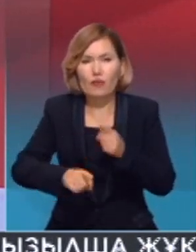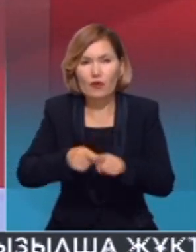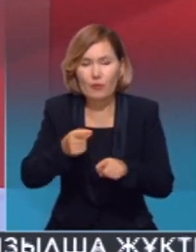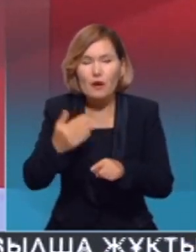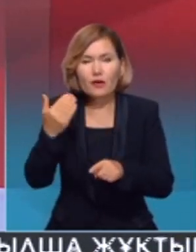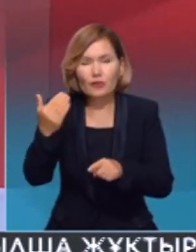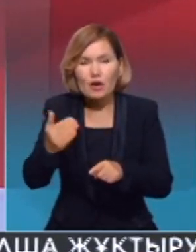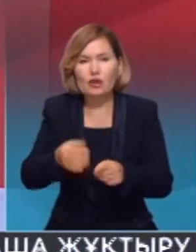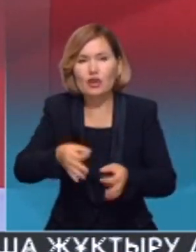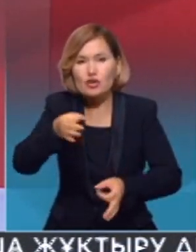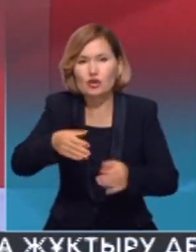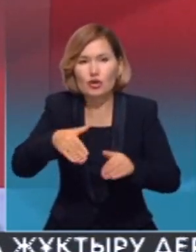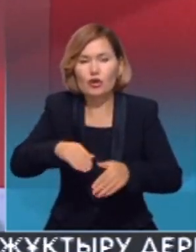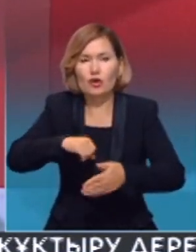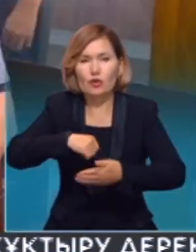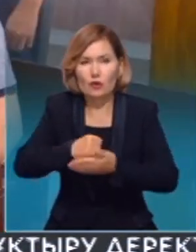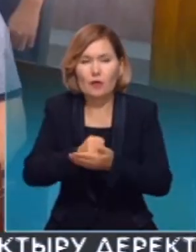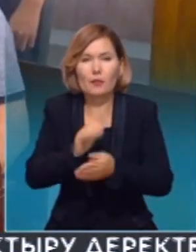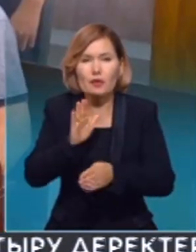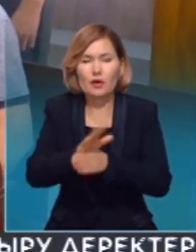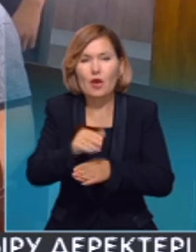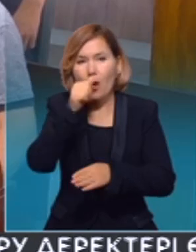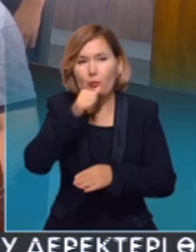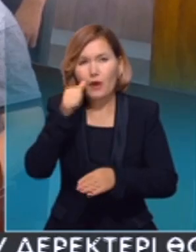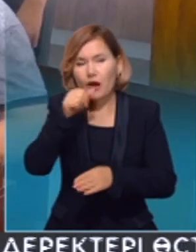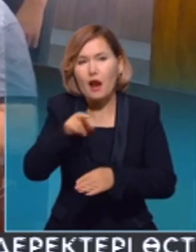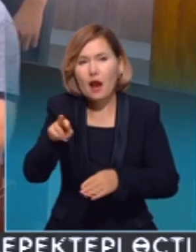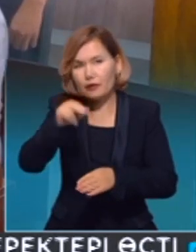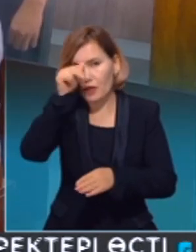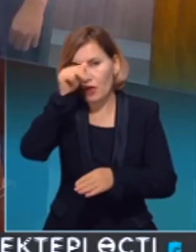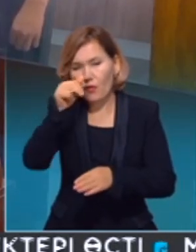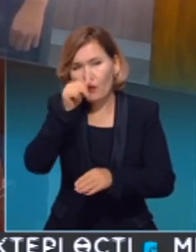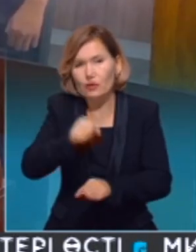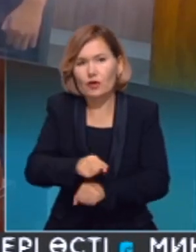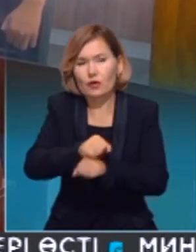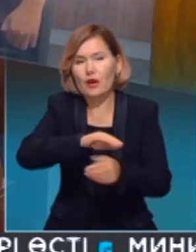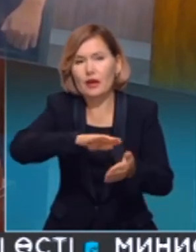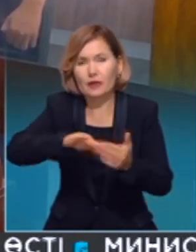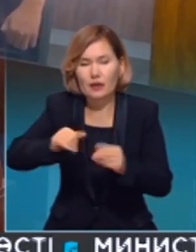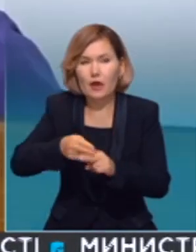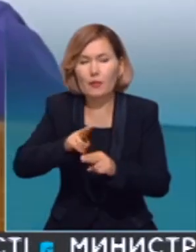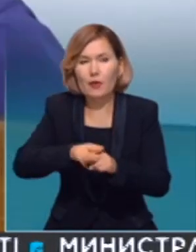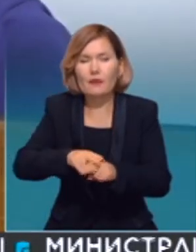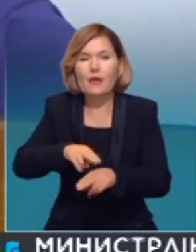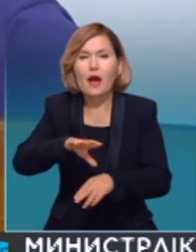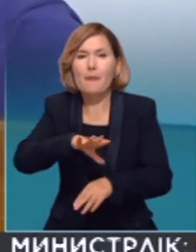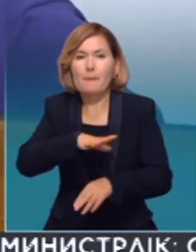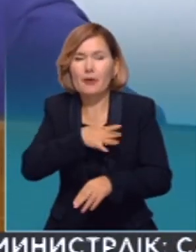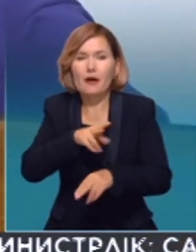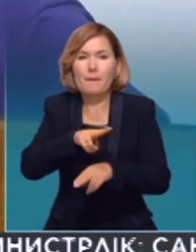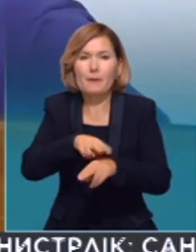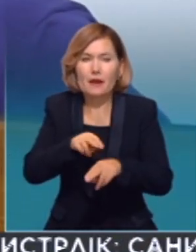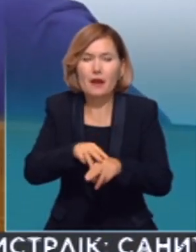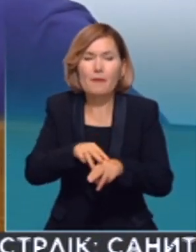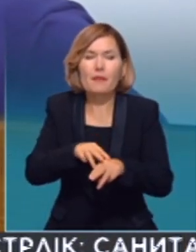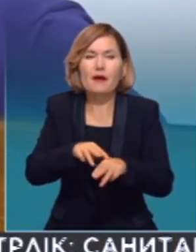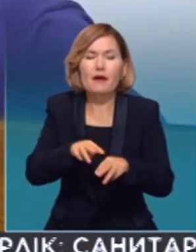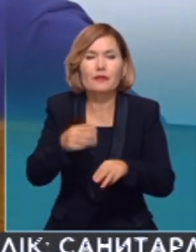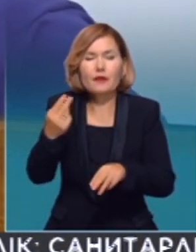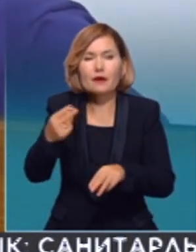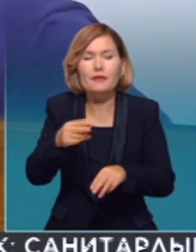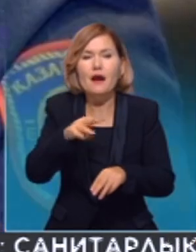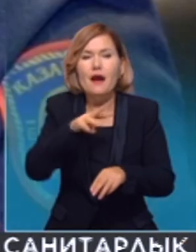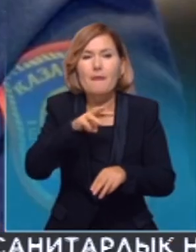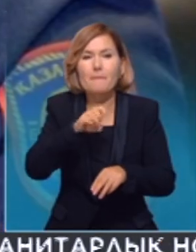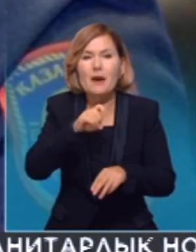шықты. Естеріңізге сала кетейік, өткен жылдағы қаңтар оқиғасынан кейін ұлттық қауіпсіздік комитетінің бұрынғы бастығы Кәрім Мәсімовтің інісі